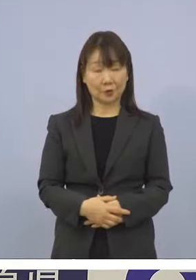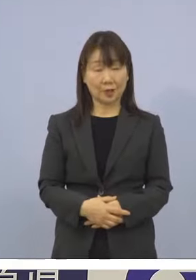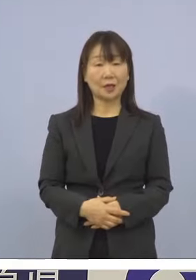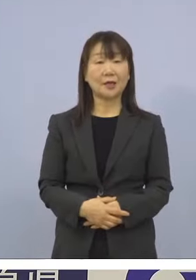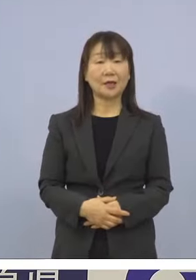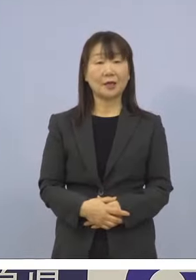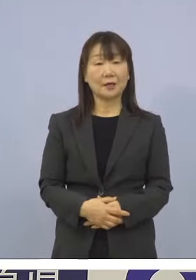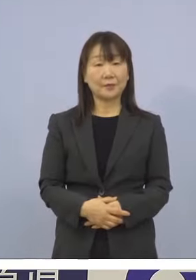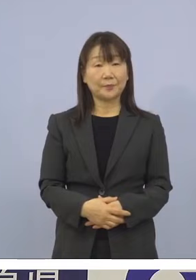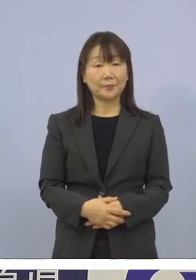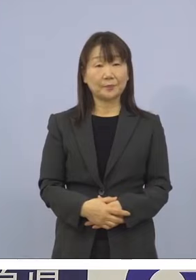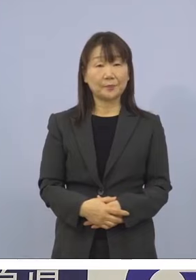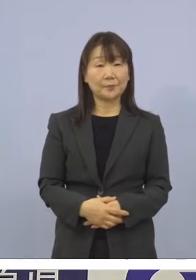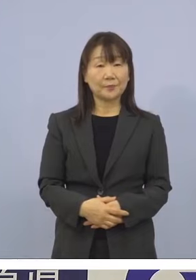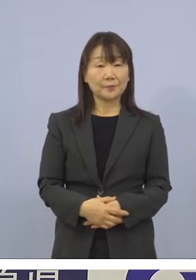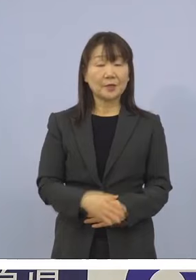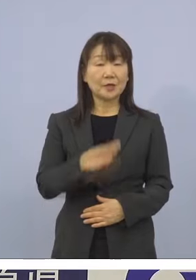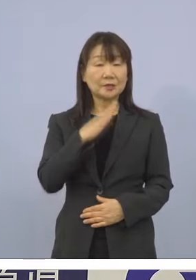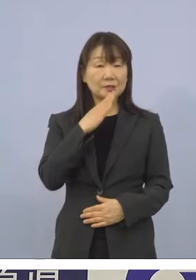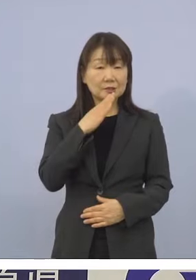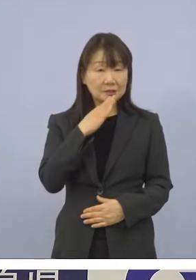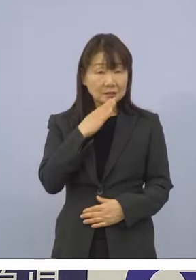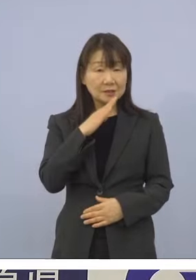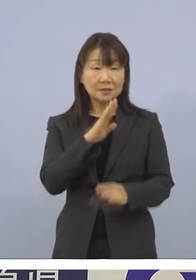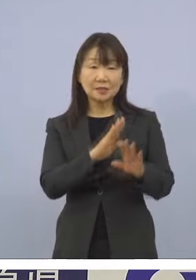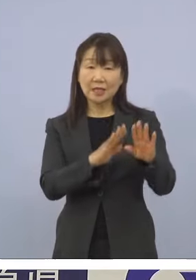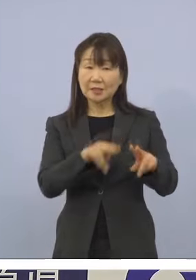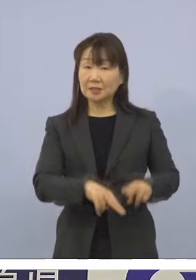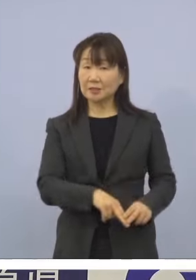る実質的に